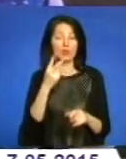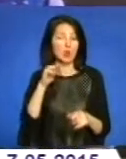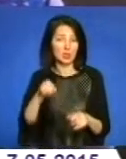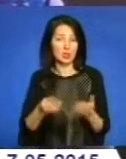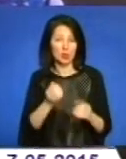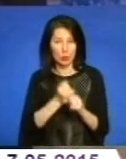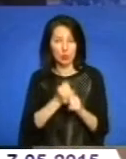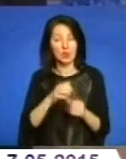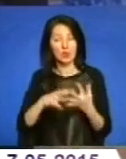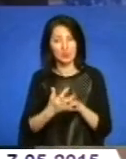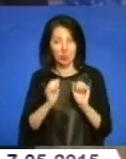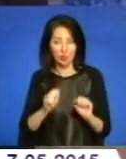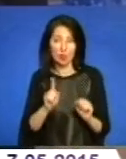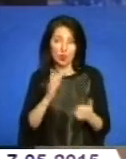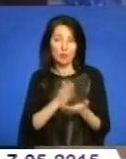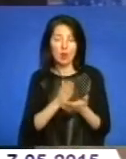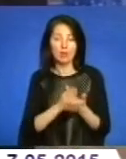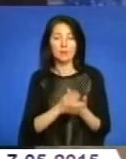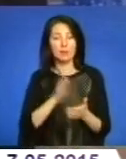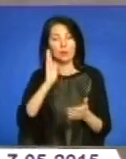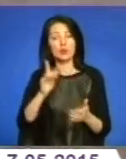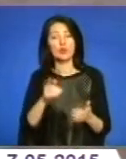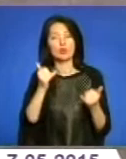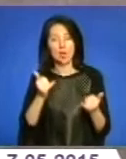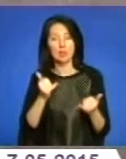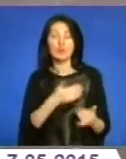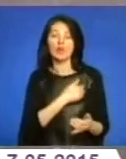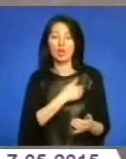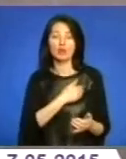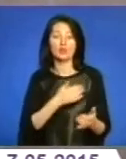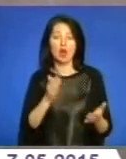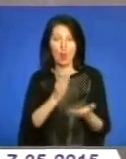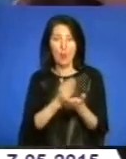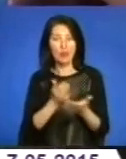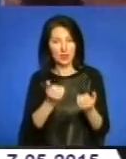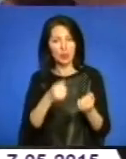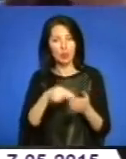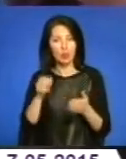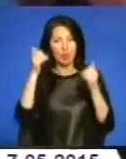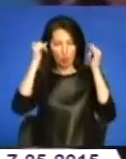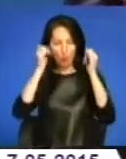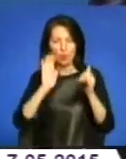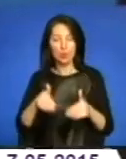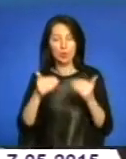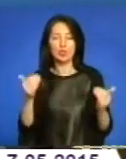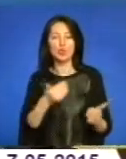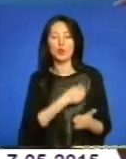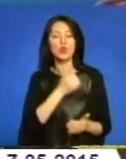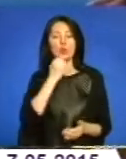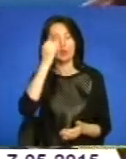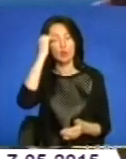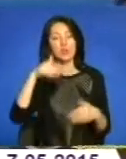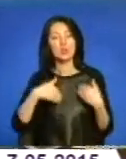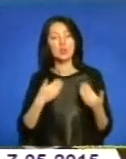щось і мати. Прогнозують, що тепер охочих тримати корову може стати більше. Хочу подякувати ініціативі Петра Івановича